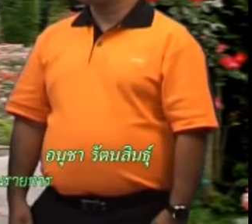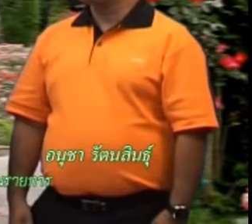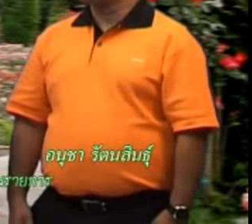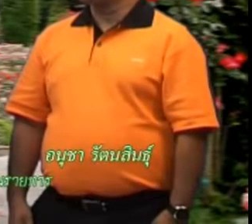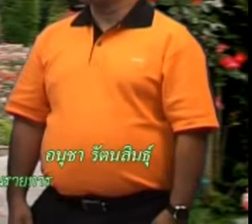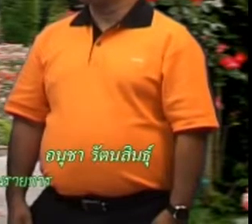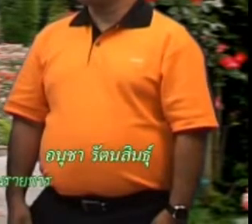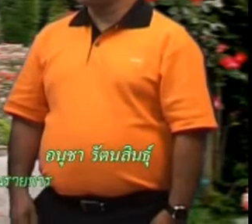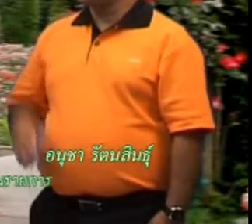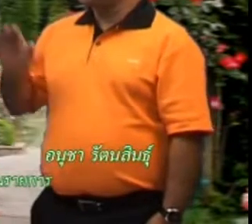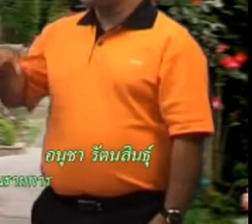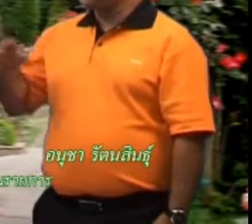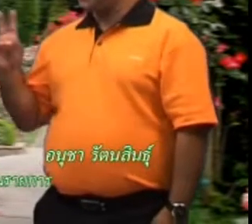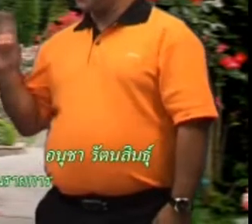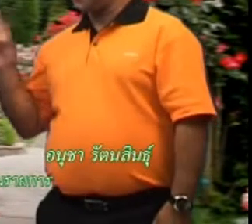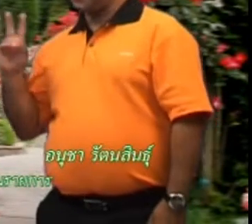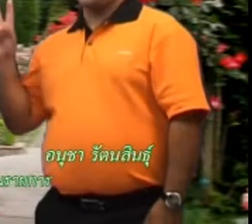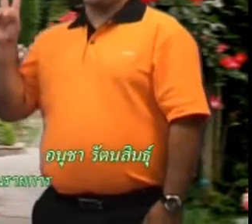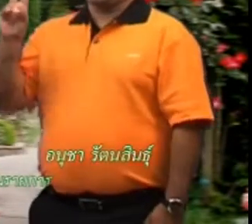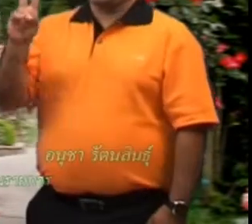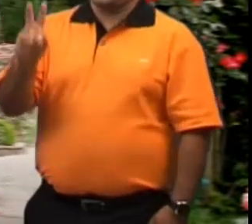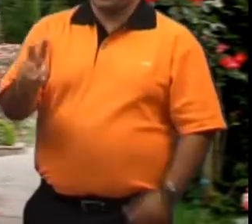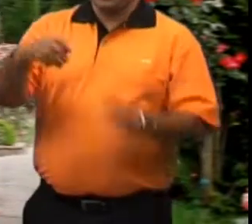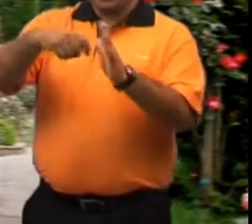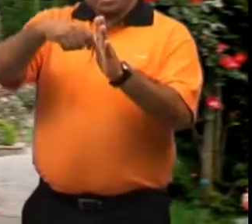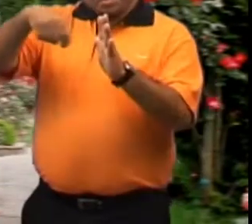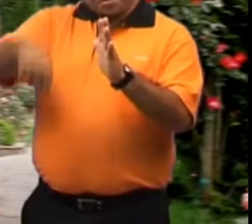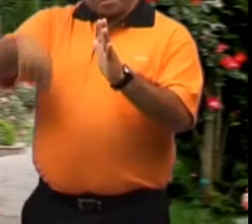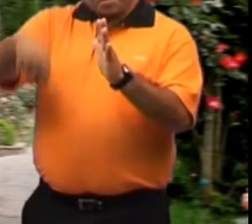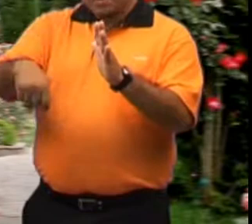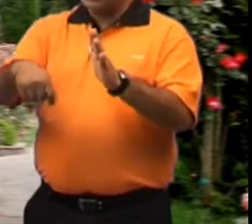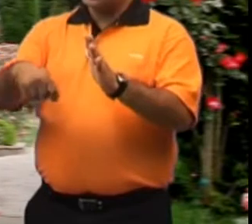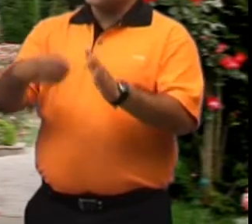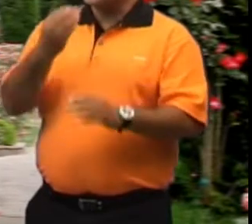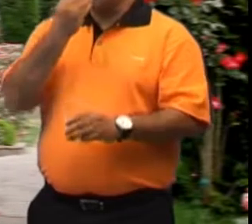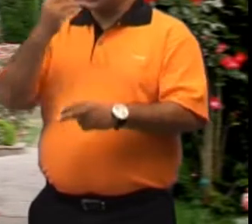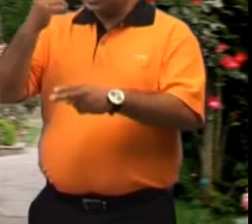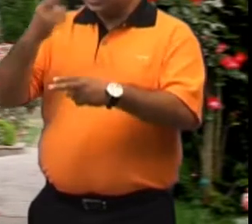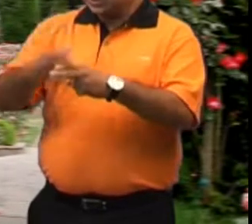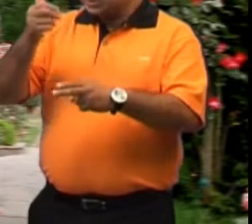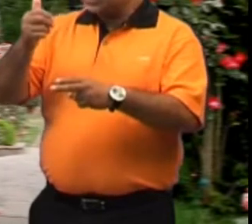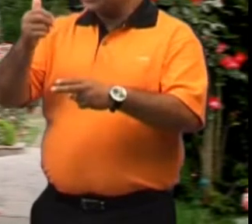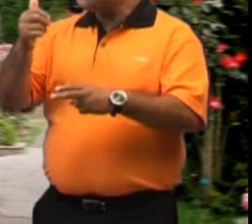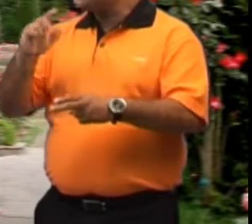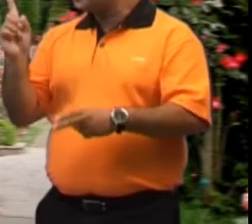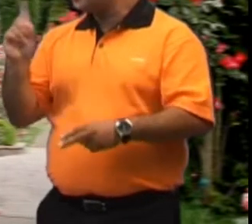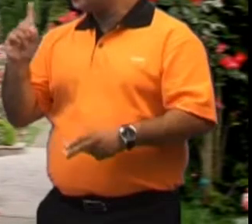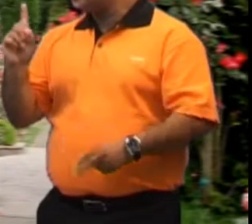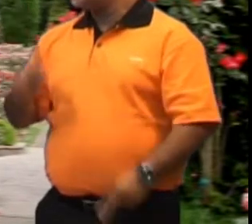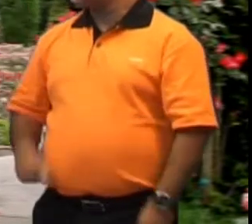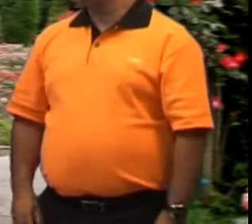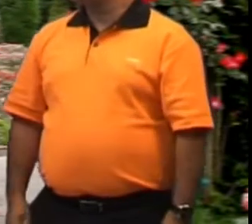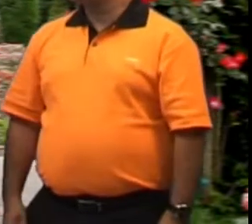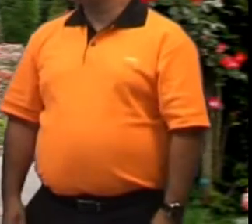เภสัชชาค่ะ นี่คุณเราสองคนมาถึงเมืองโคราชทั้งทีมีของดีกินอร่อยจะแนะนำบ้างไหม